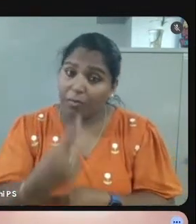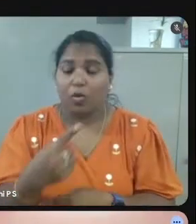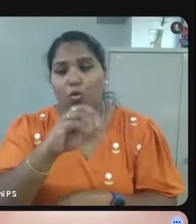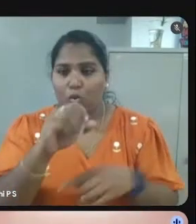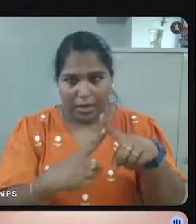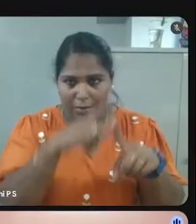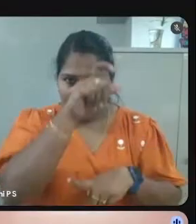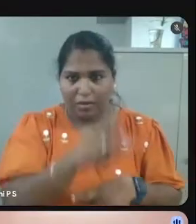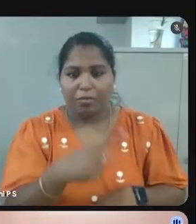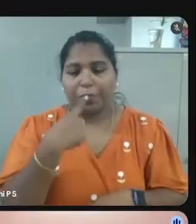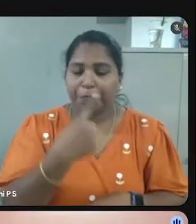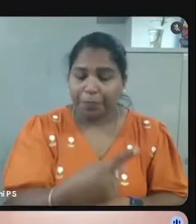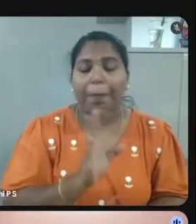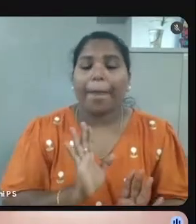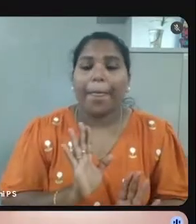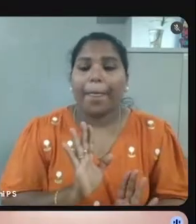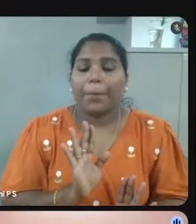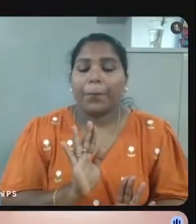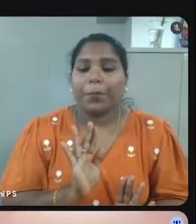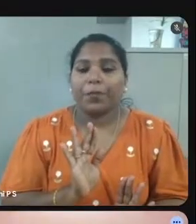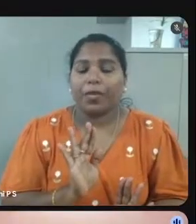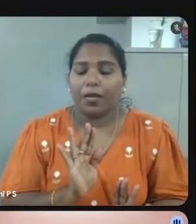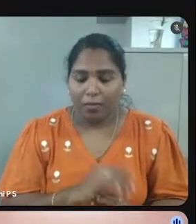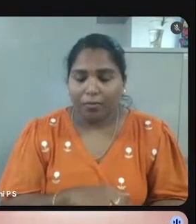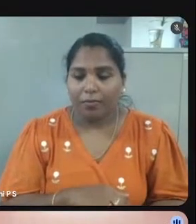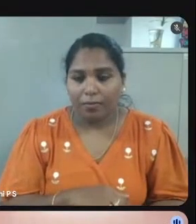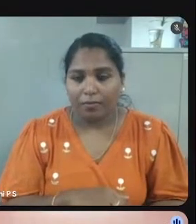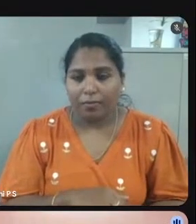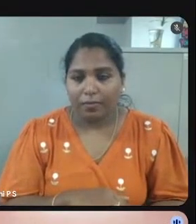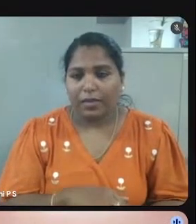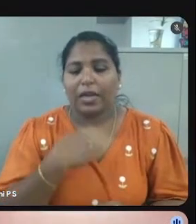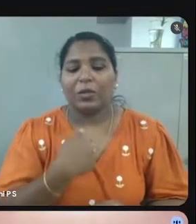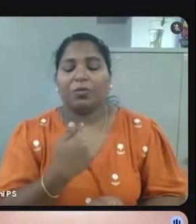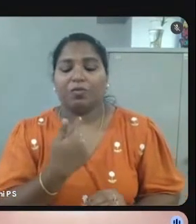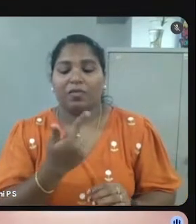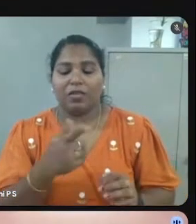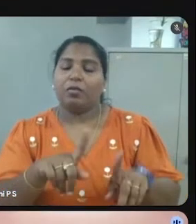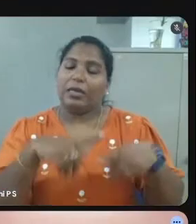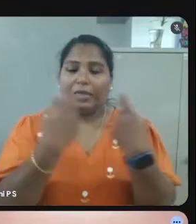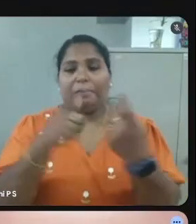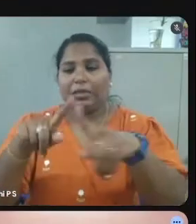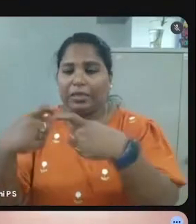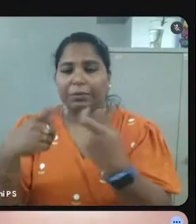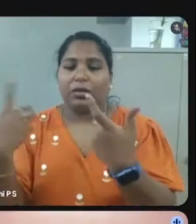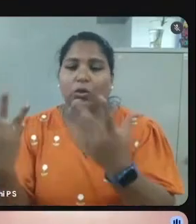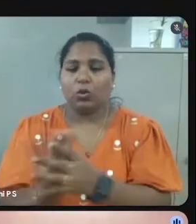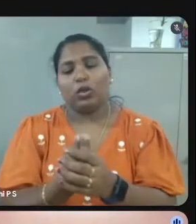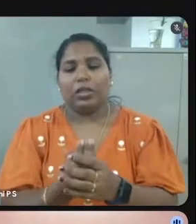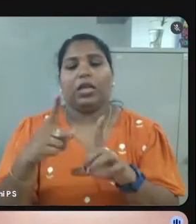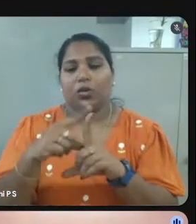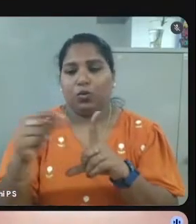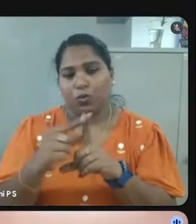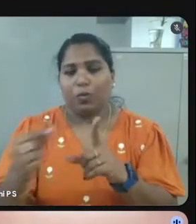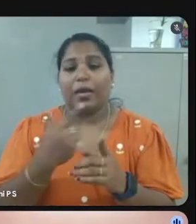പറയുന്നത്. പിന്നെ ഈ കാര്യങ്ങൾ ഒരു എല്ലാം വരുമ്പോൾ അവര് തനിയായി നോക്കൂല്ല, അതൊരു ഇന്റർ ഡിസിപ്ലിനറി ആയിട്ട് നോക്കും.